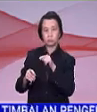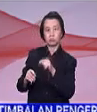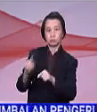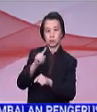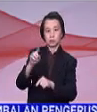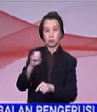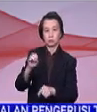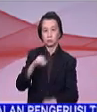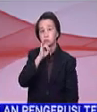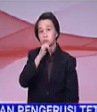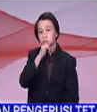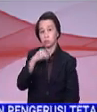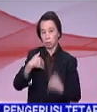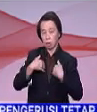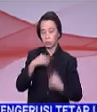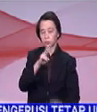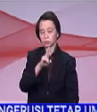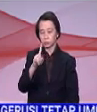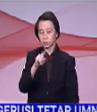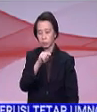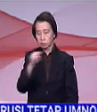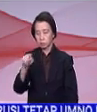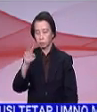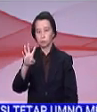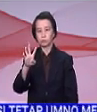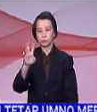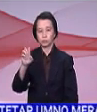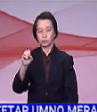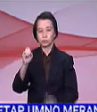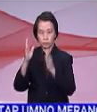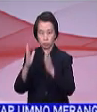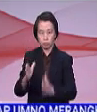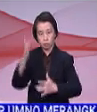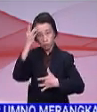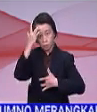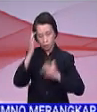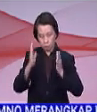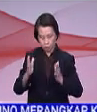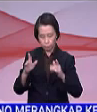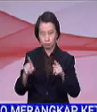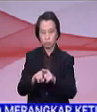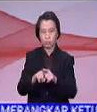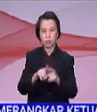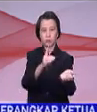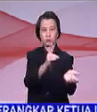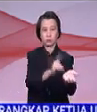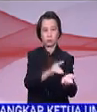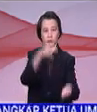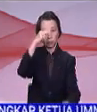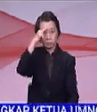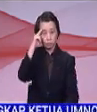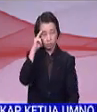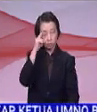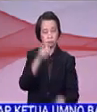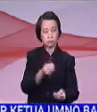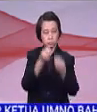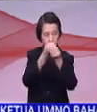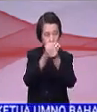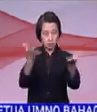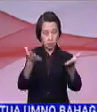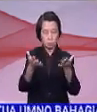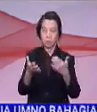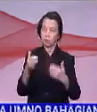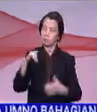sebagai zon jingga mempunyai 21 hingga 40 kes dalam tempoh yang sama. Tan Sri Dr. Nur Hisham turut memaklumkan